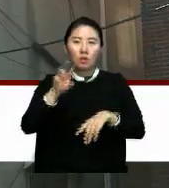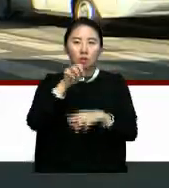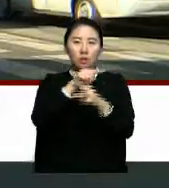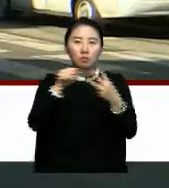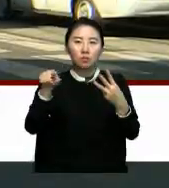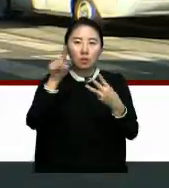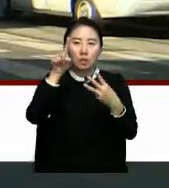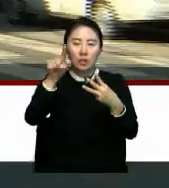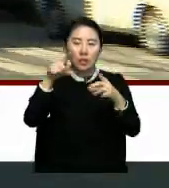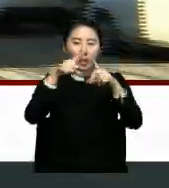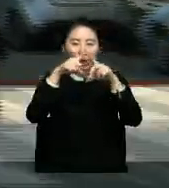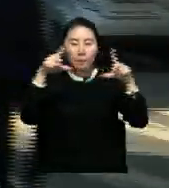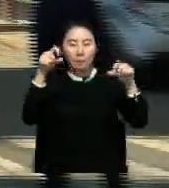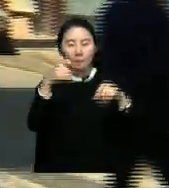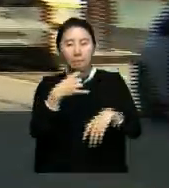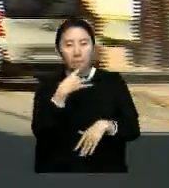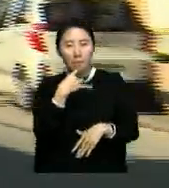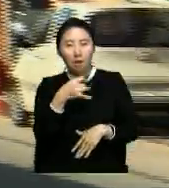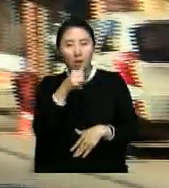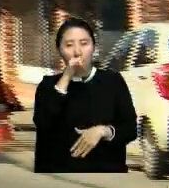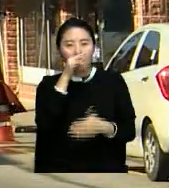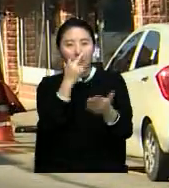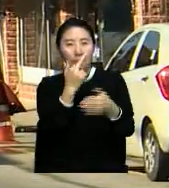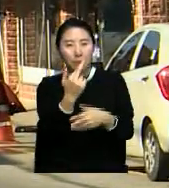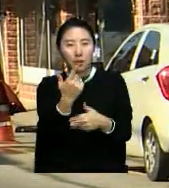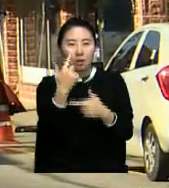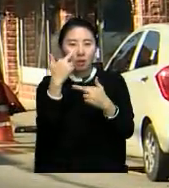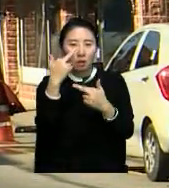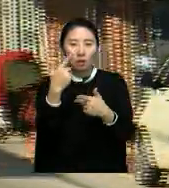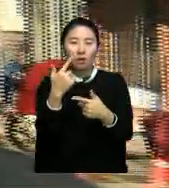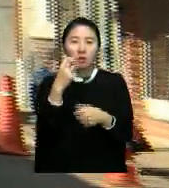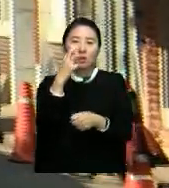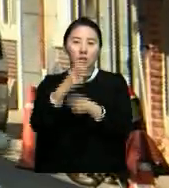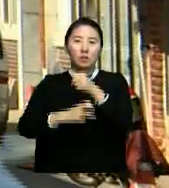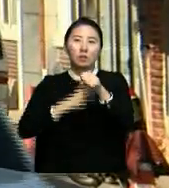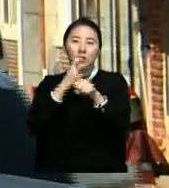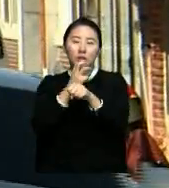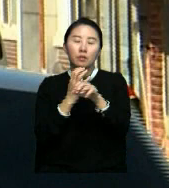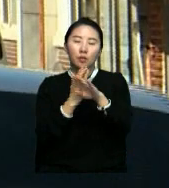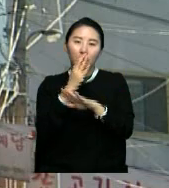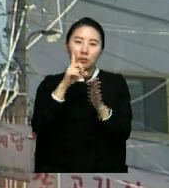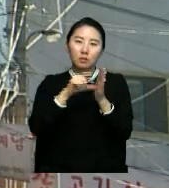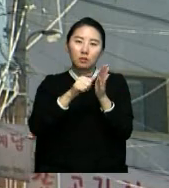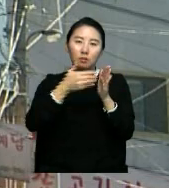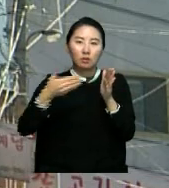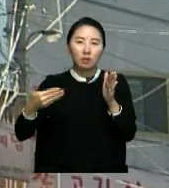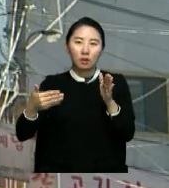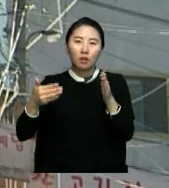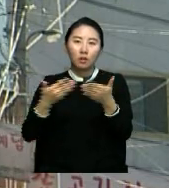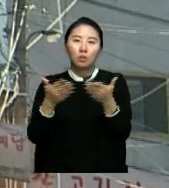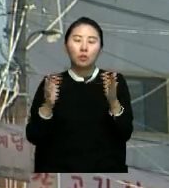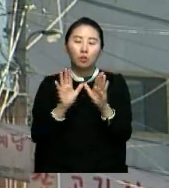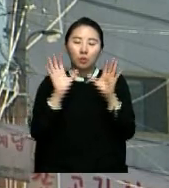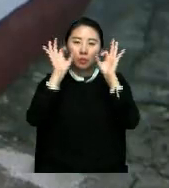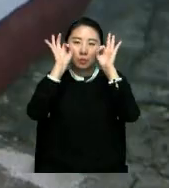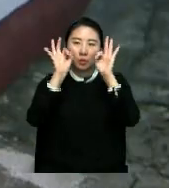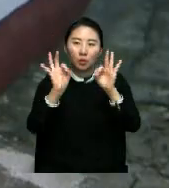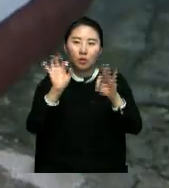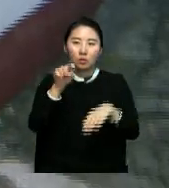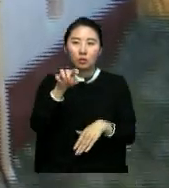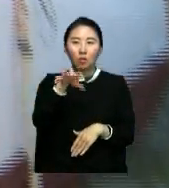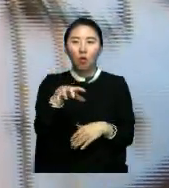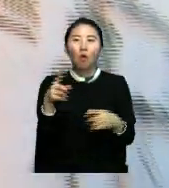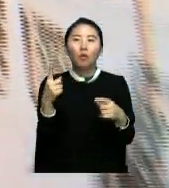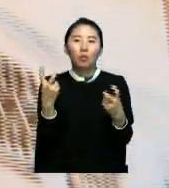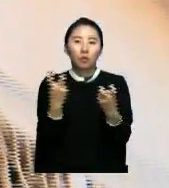1이 간판만 내걸린 채 텅 비었습니다. 30년이 넘는 시절인데 동네를 보고 와서 야 이거